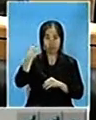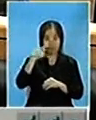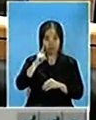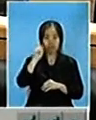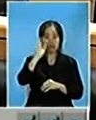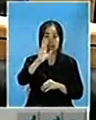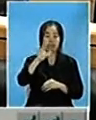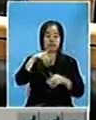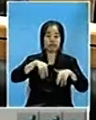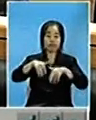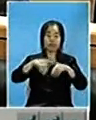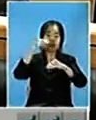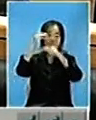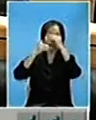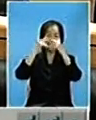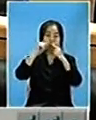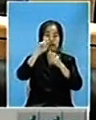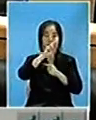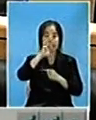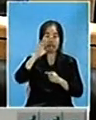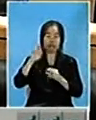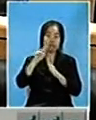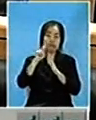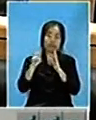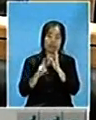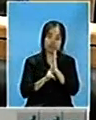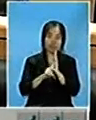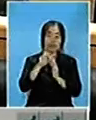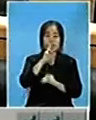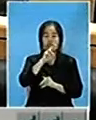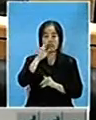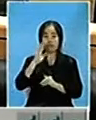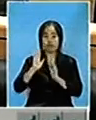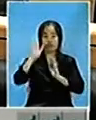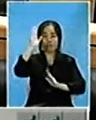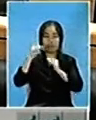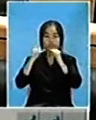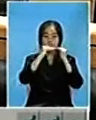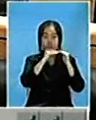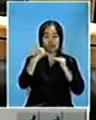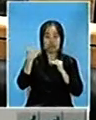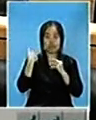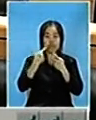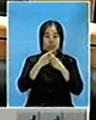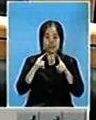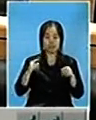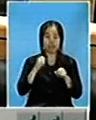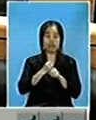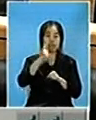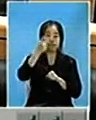าระบบกฎหมายต่อการพัฒนาระบบประชาธิปไตยเป็นอย่างมากแต่เราไม่สามารถขยายเรื่องเหล่านี้